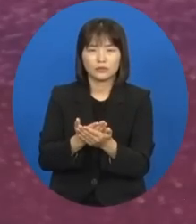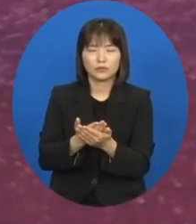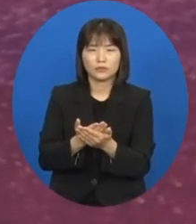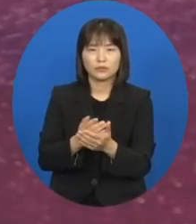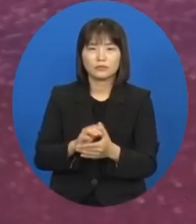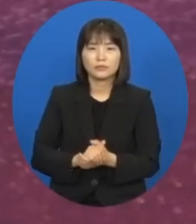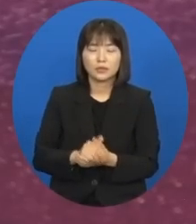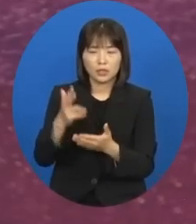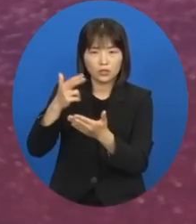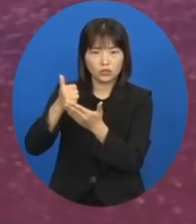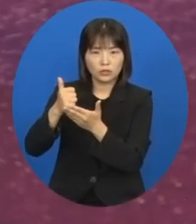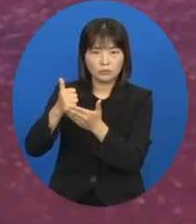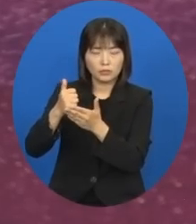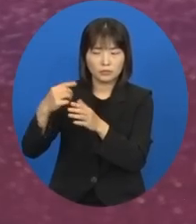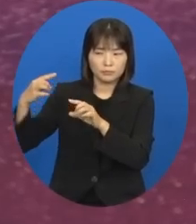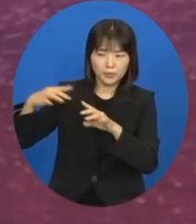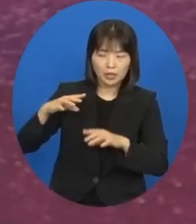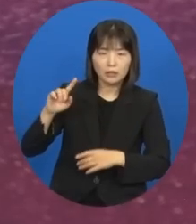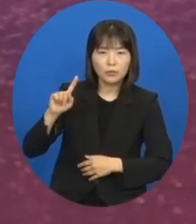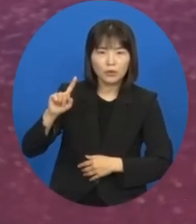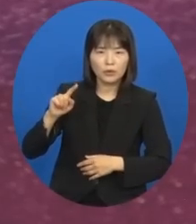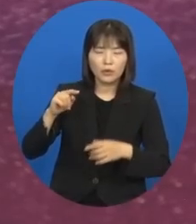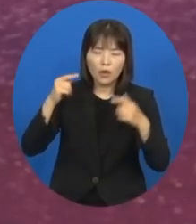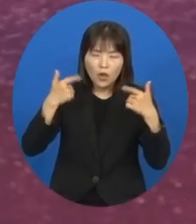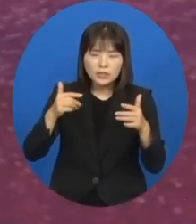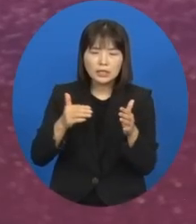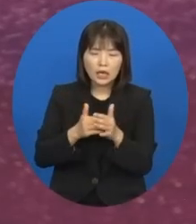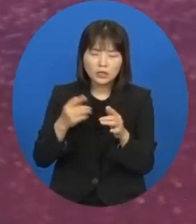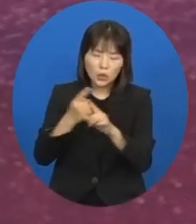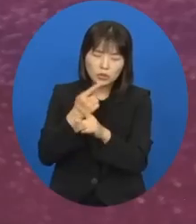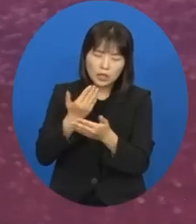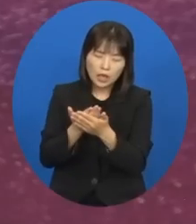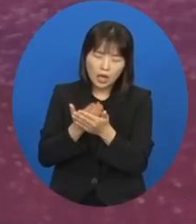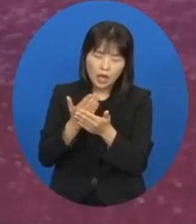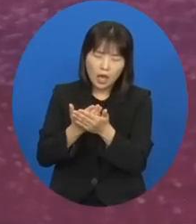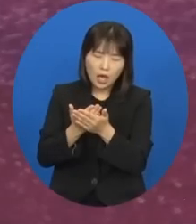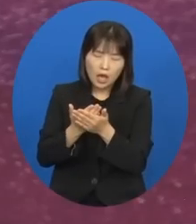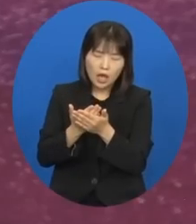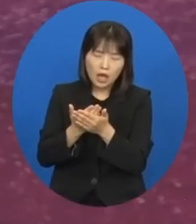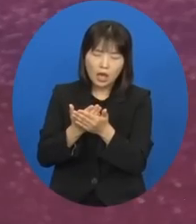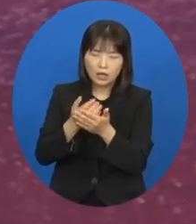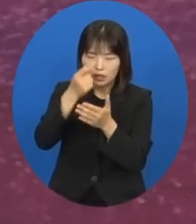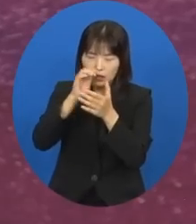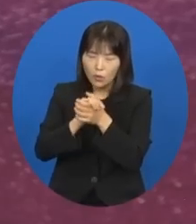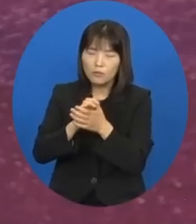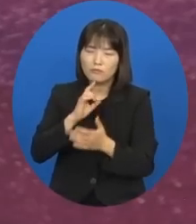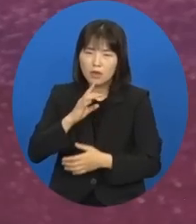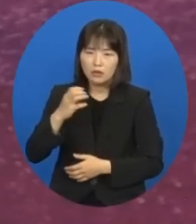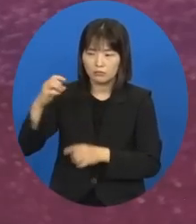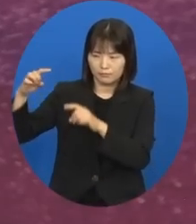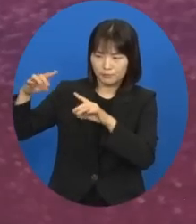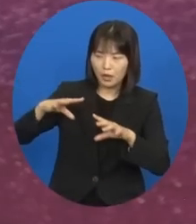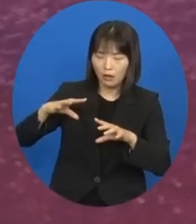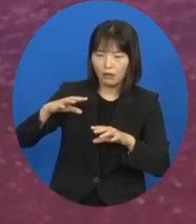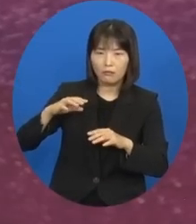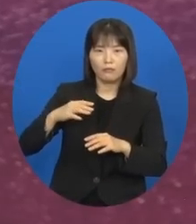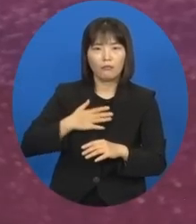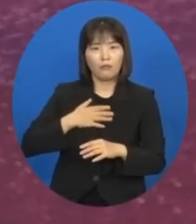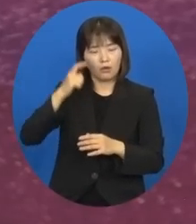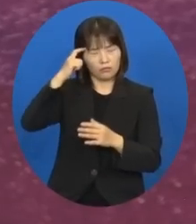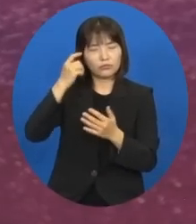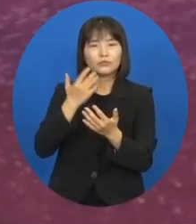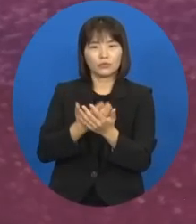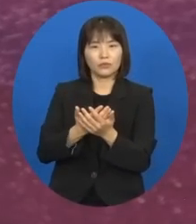주님이 제 마음에 주시는 감동은 언제까지 고쳐달라고만 할 테니 충격이었습니다